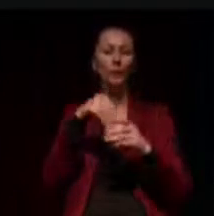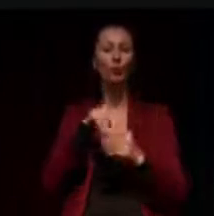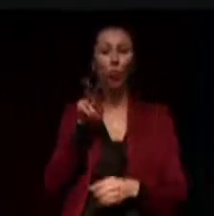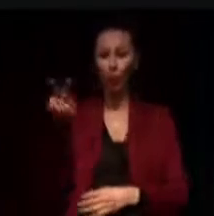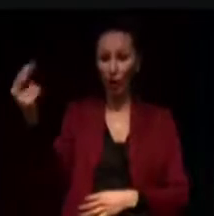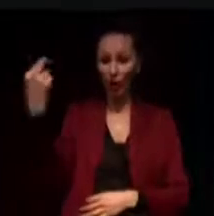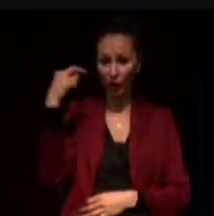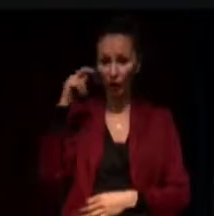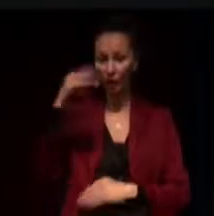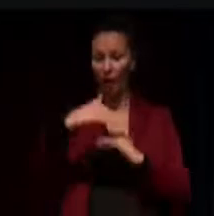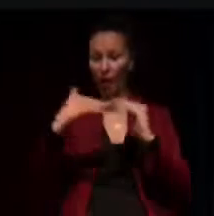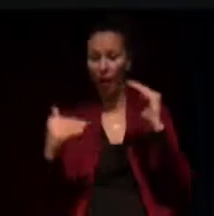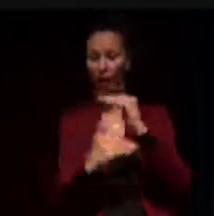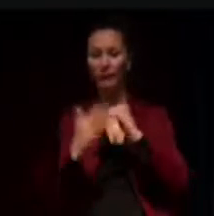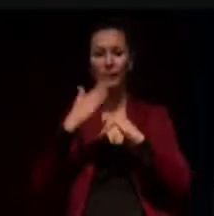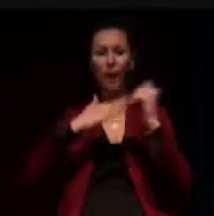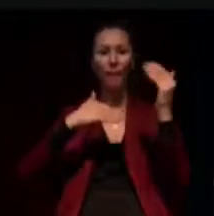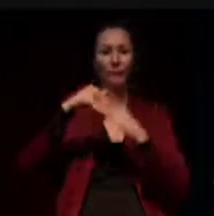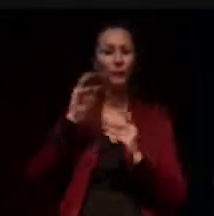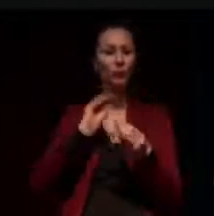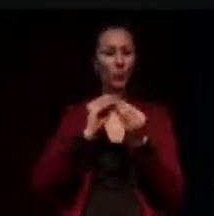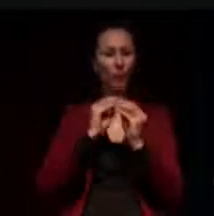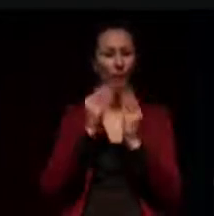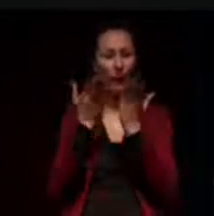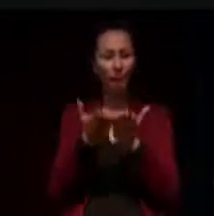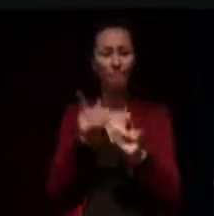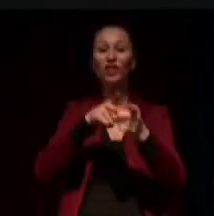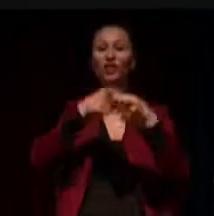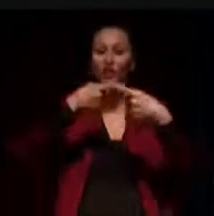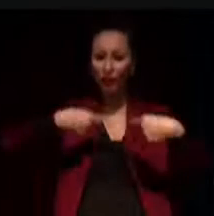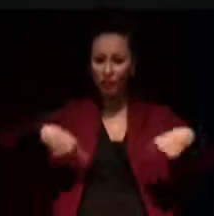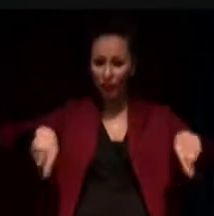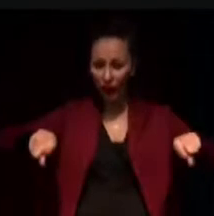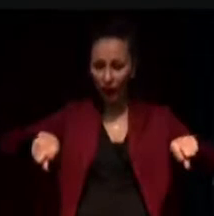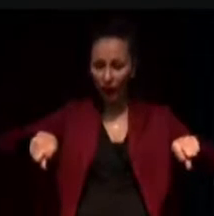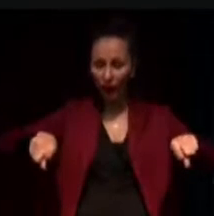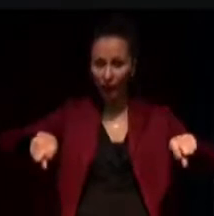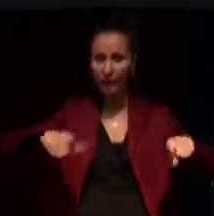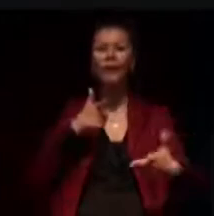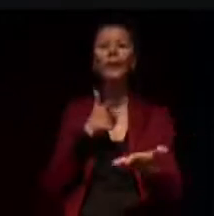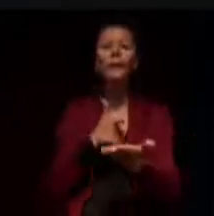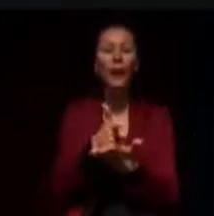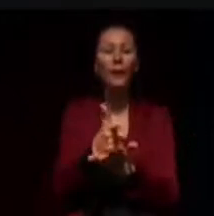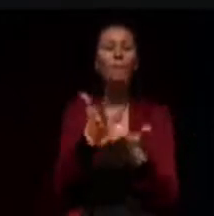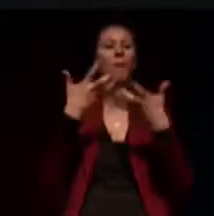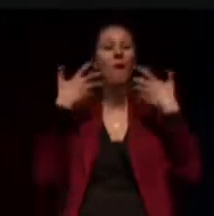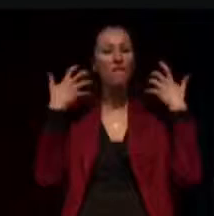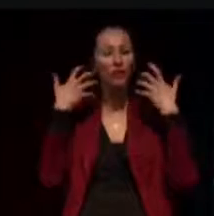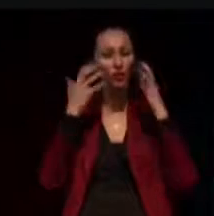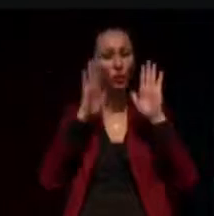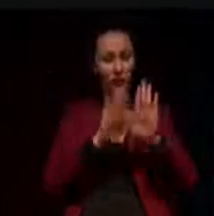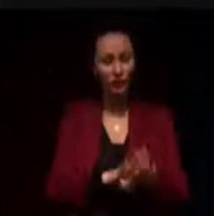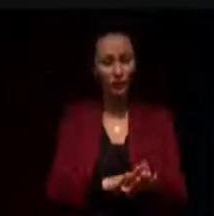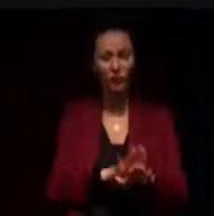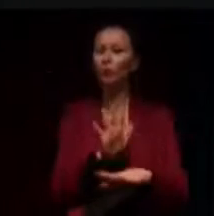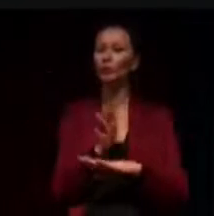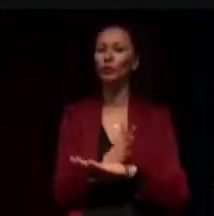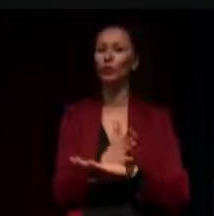Ulaşım ve altyapı sorunları, çevre, tarım ve hayvancılık.